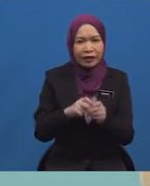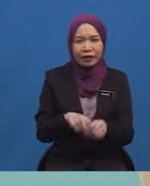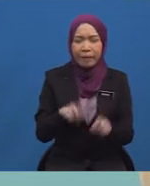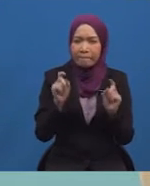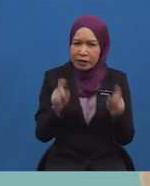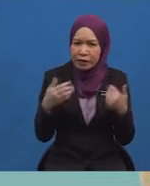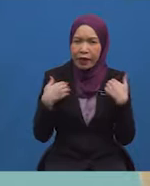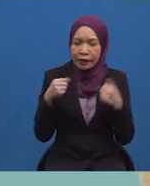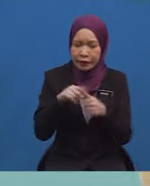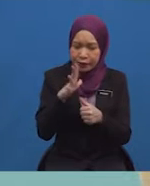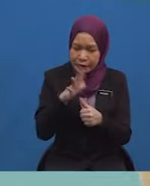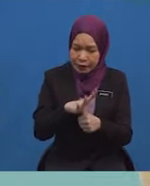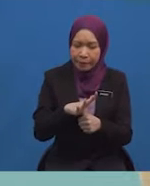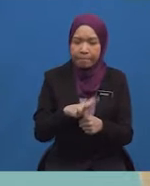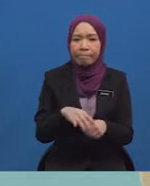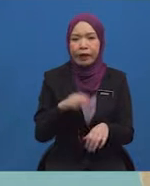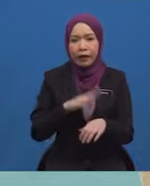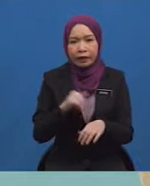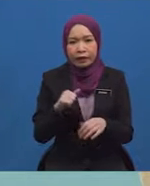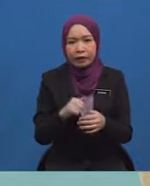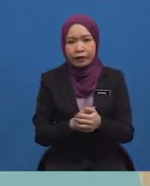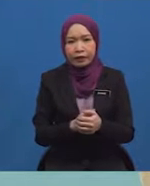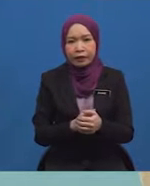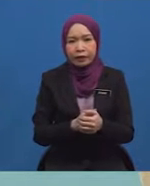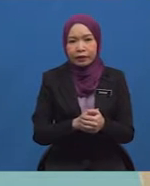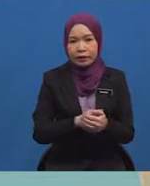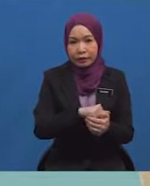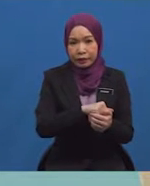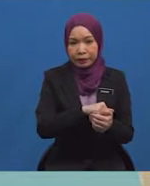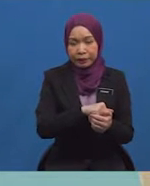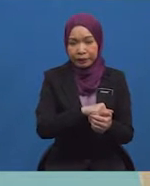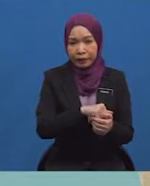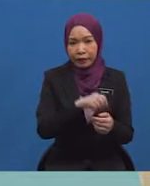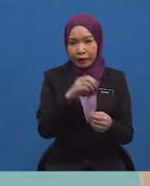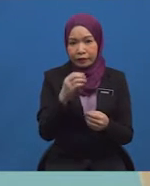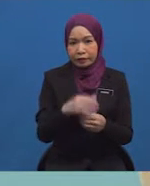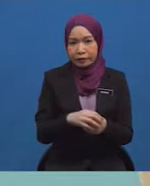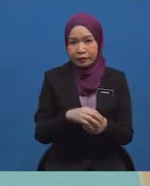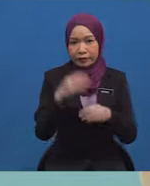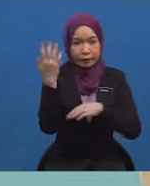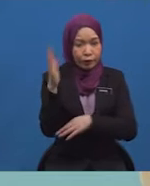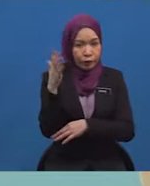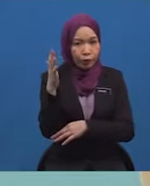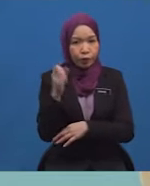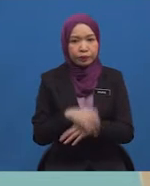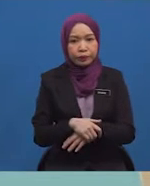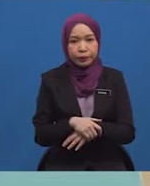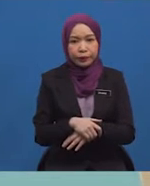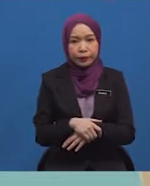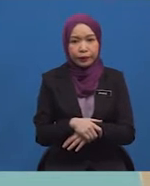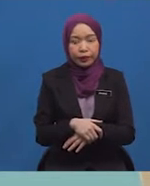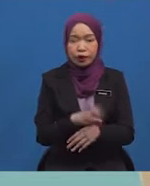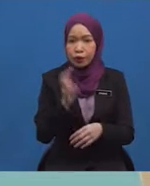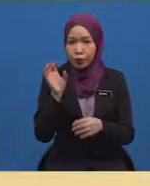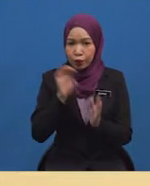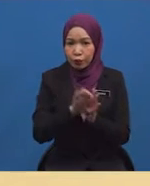atas alam sekitar yang akan mengalami pelbagai pencemaran seperti pencemaran udara, air